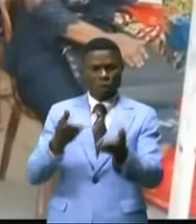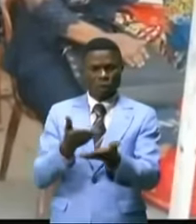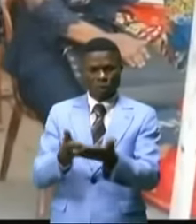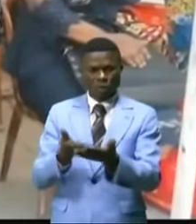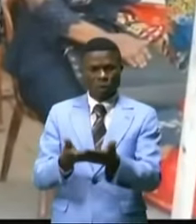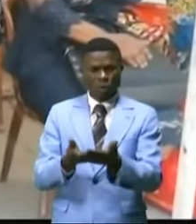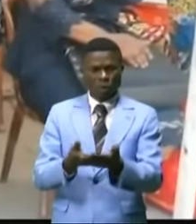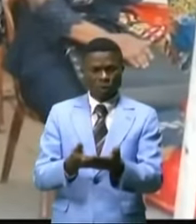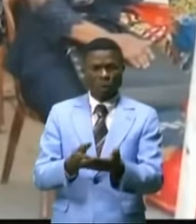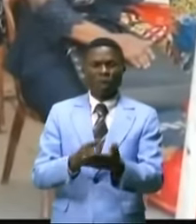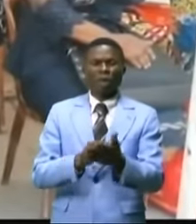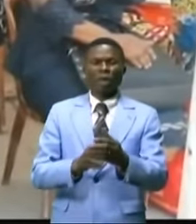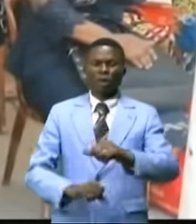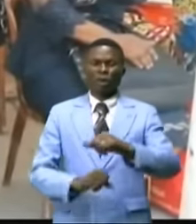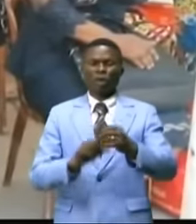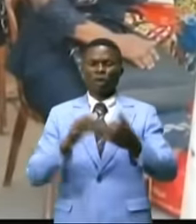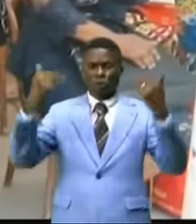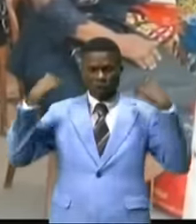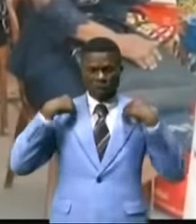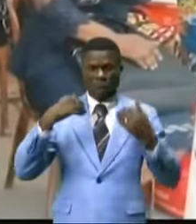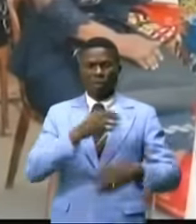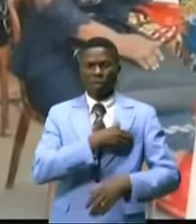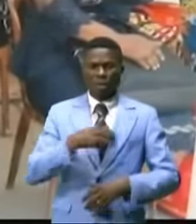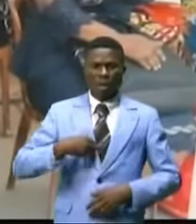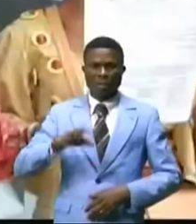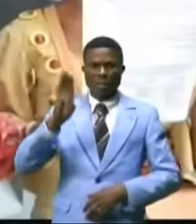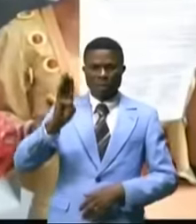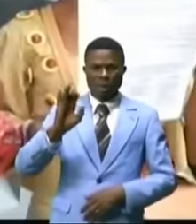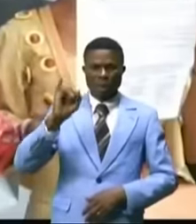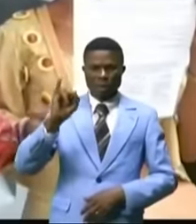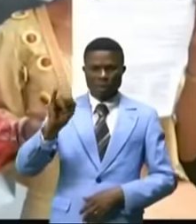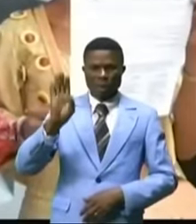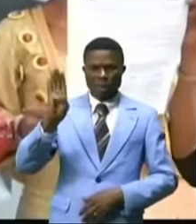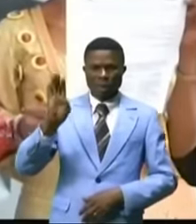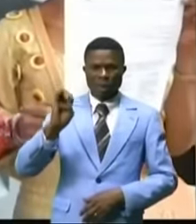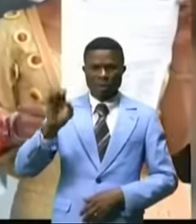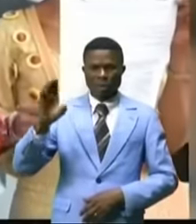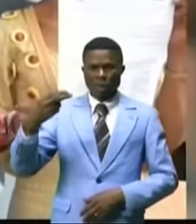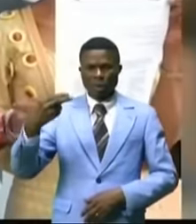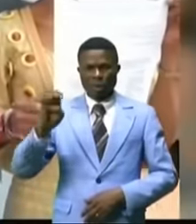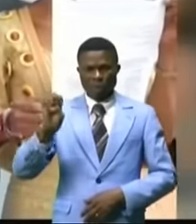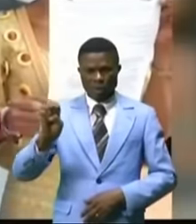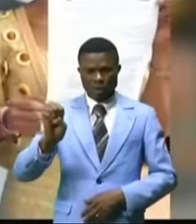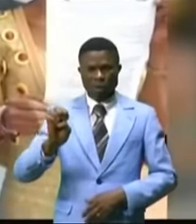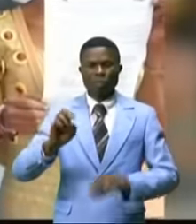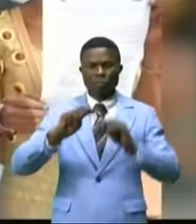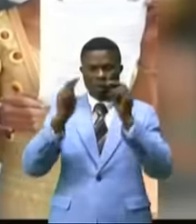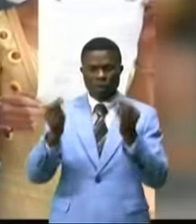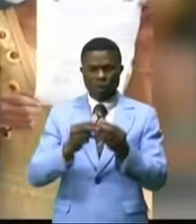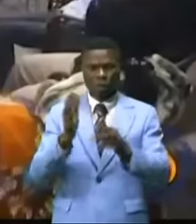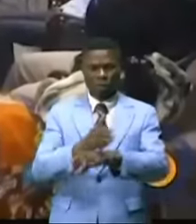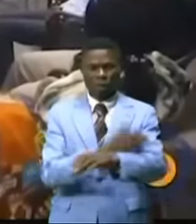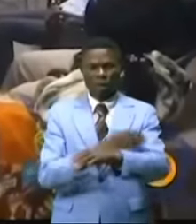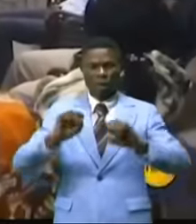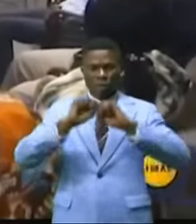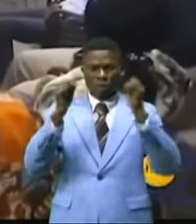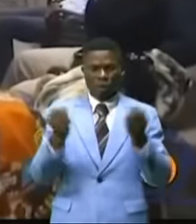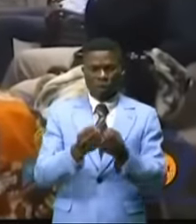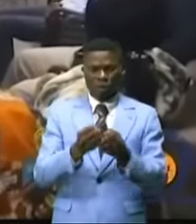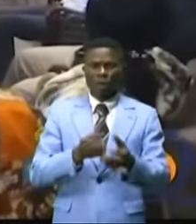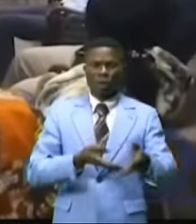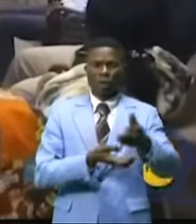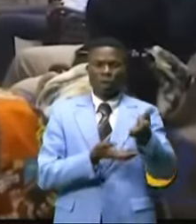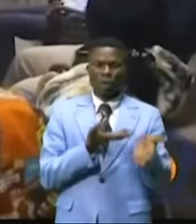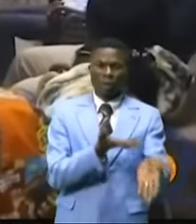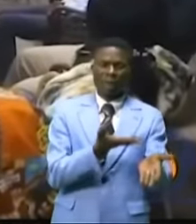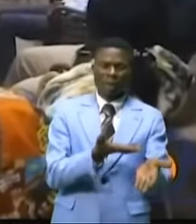sera chapeautée par Madame Bibiche Ilunga Kulundi Malou. La FOSEC prône pour le progrès social pour bien